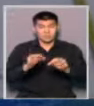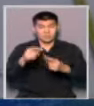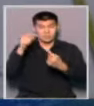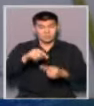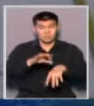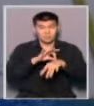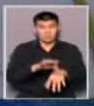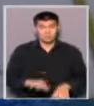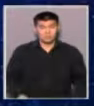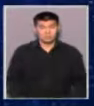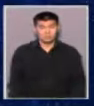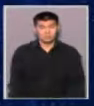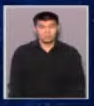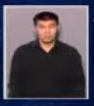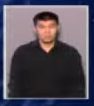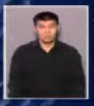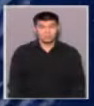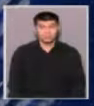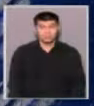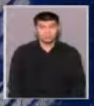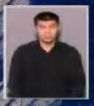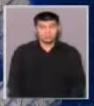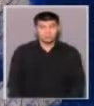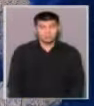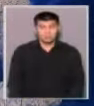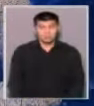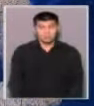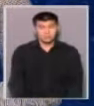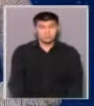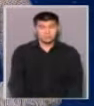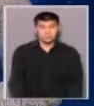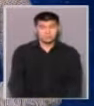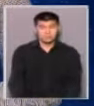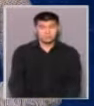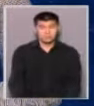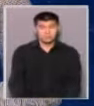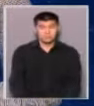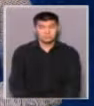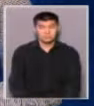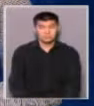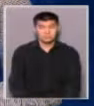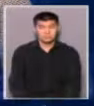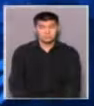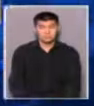сай өтті. Қайраттың жұлдызы Тілеғабыл Ғұмаров, жаңалық қызметі.